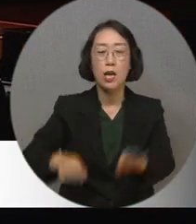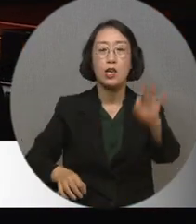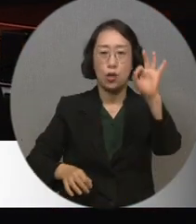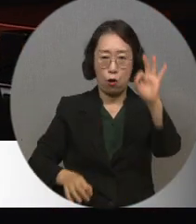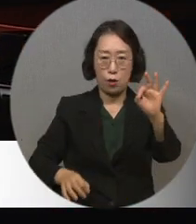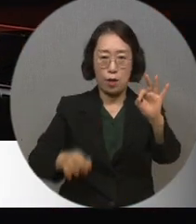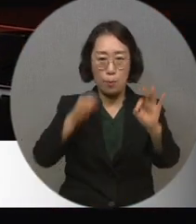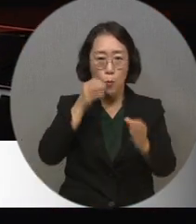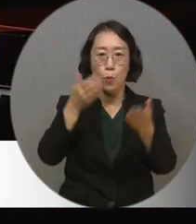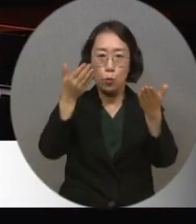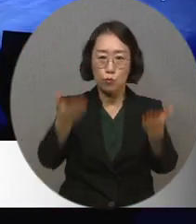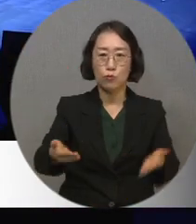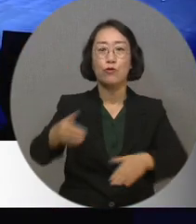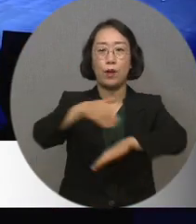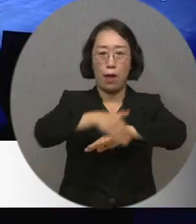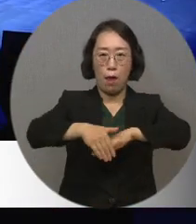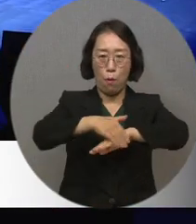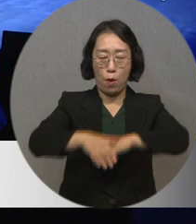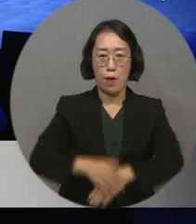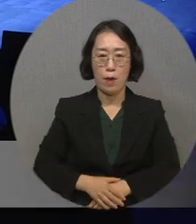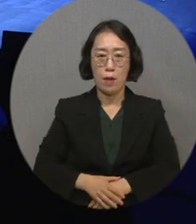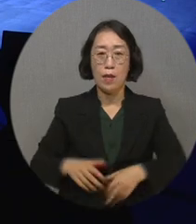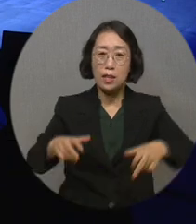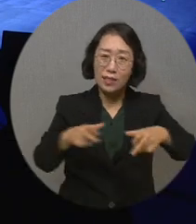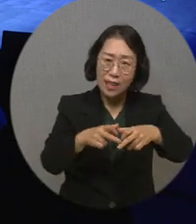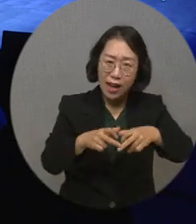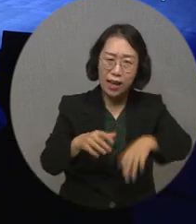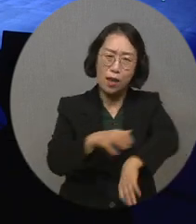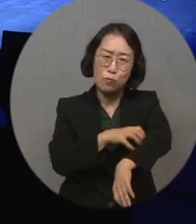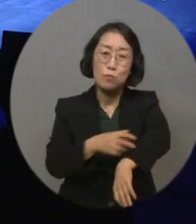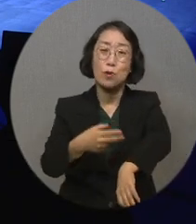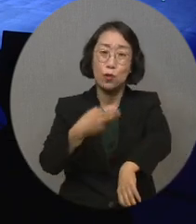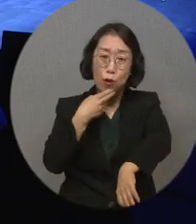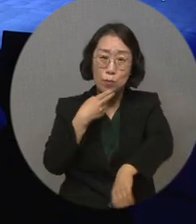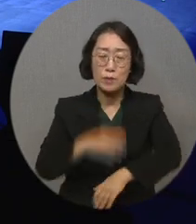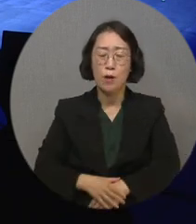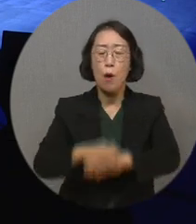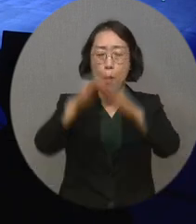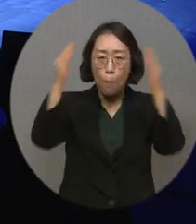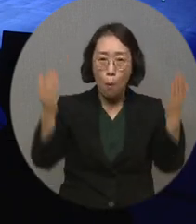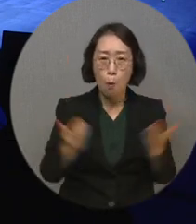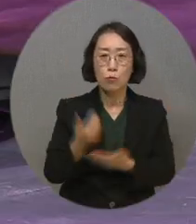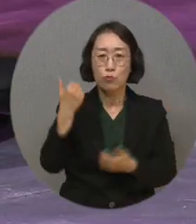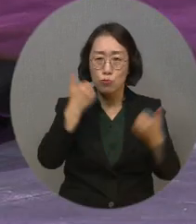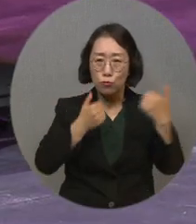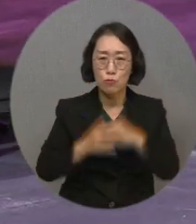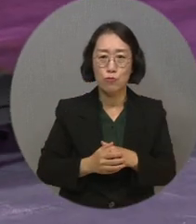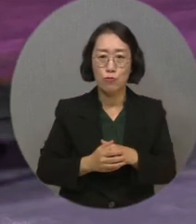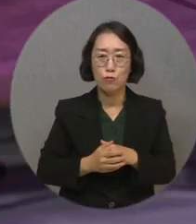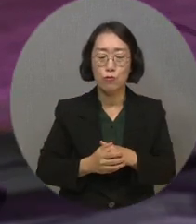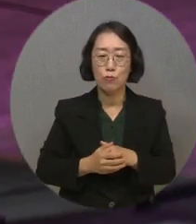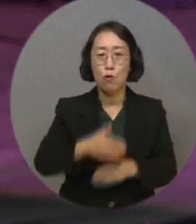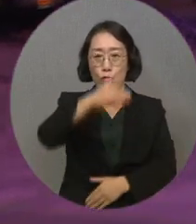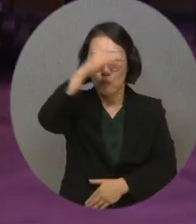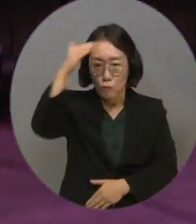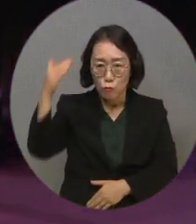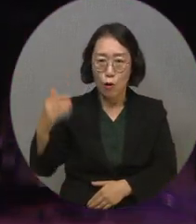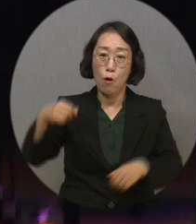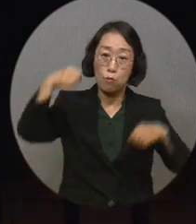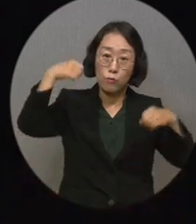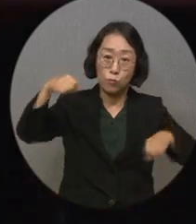작품을 선보일 예정입니다. 장애가 장벽이 되는 공간이 아닌 누구나 누릴 수 있는 열린 공간으로